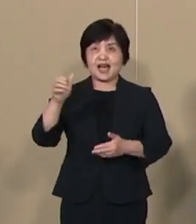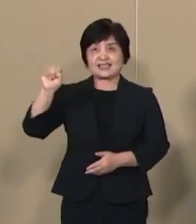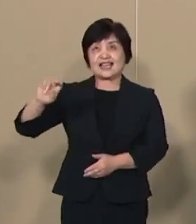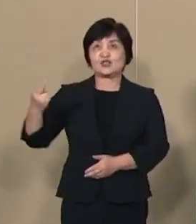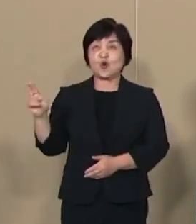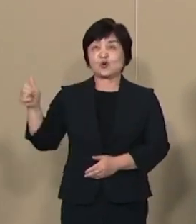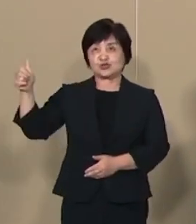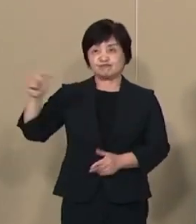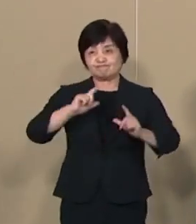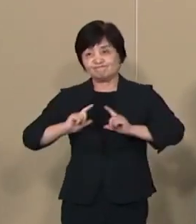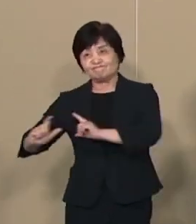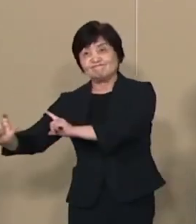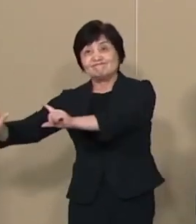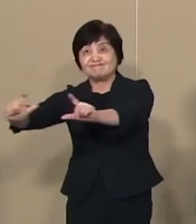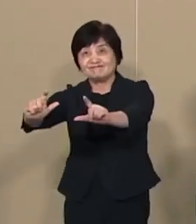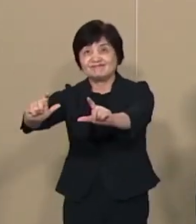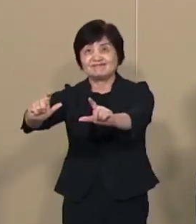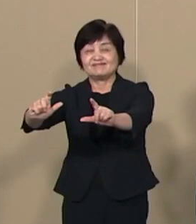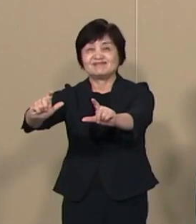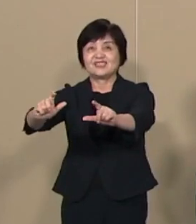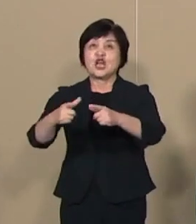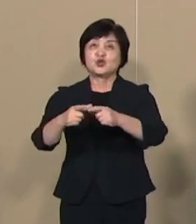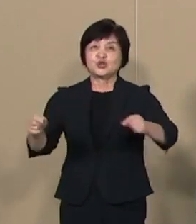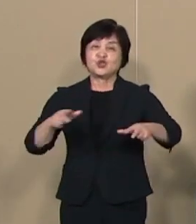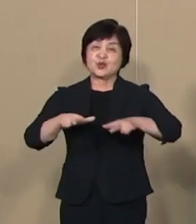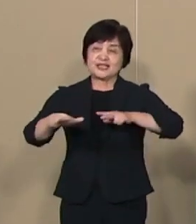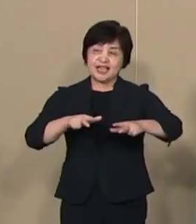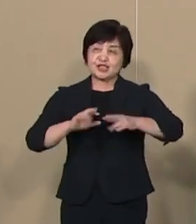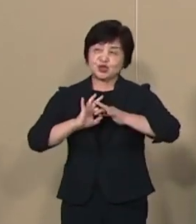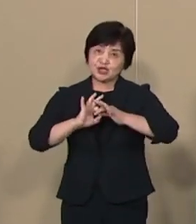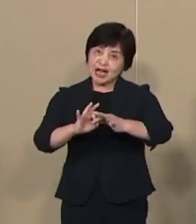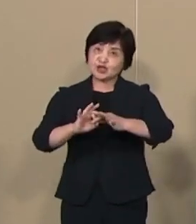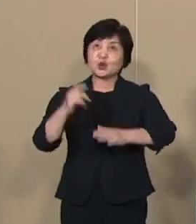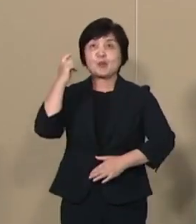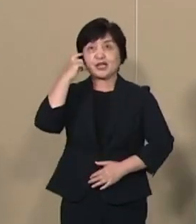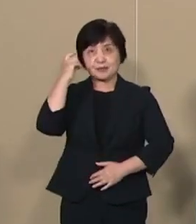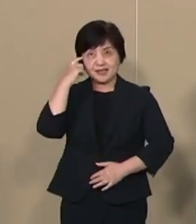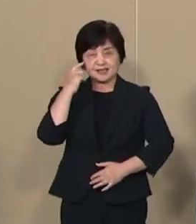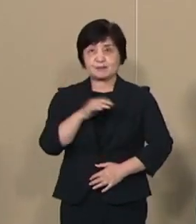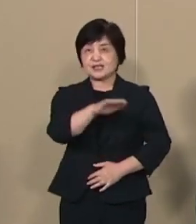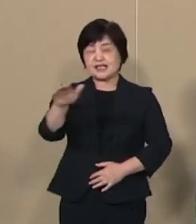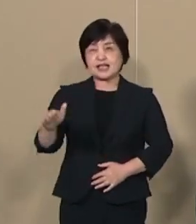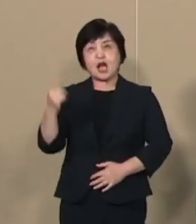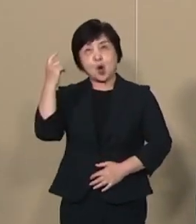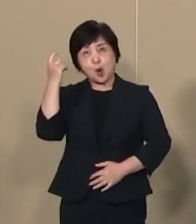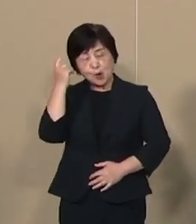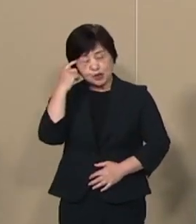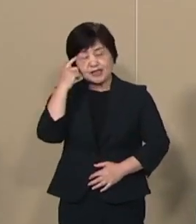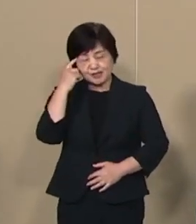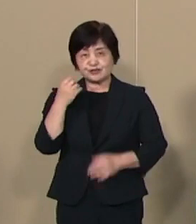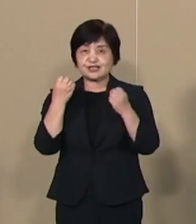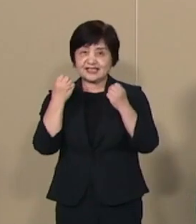国政につながるところですねまあ皆さんのを持っている不満とかもう特に新型コロナウイルス対策